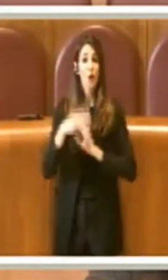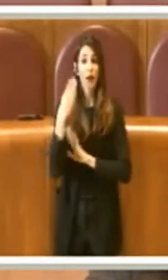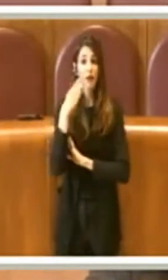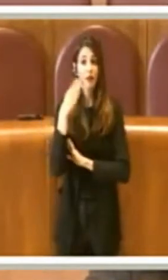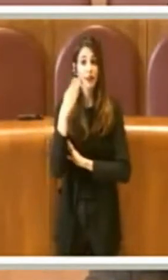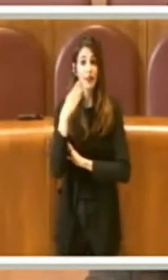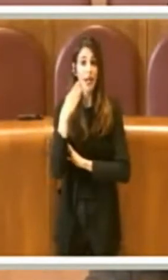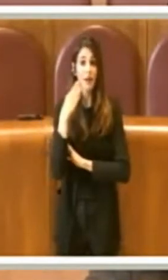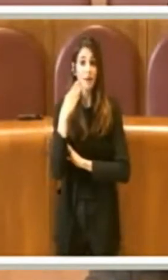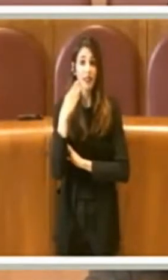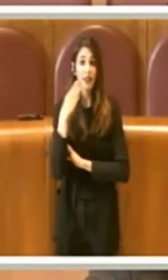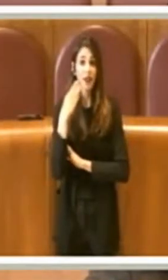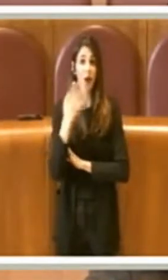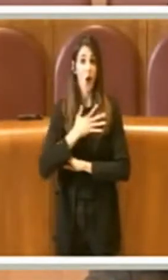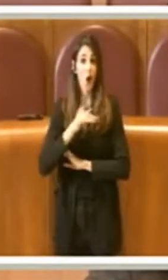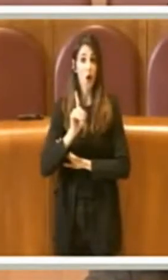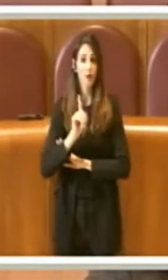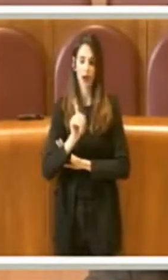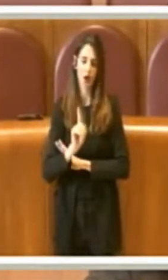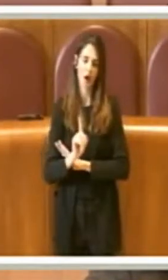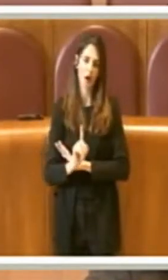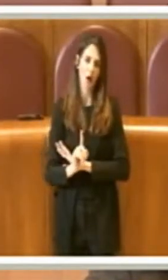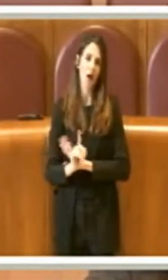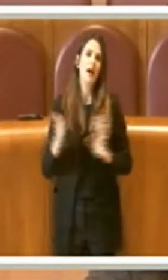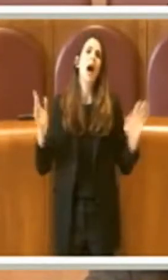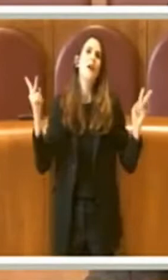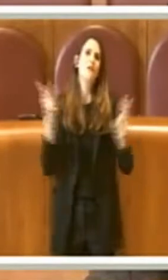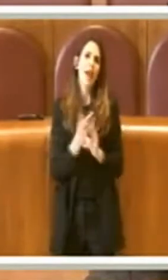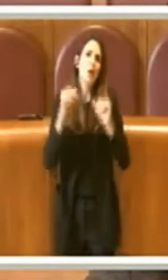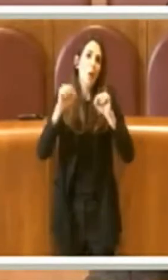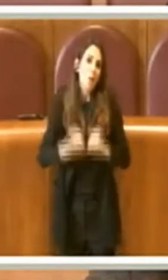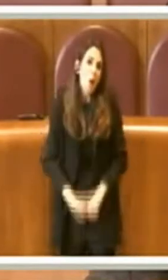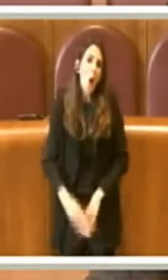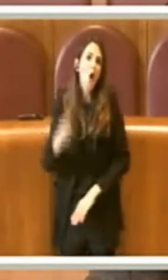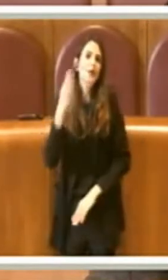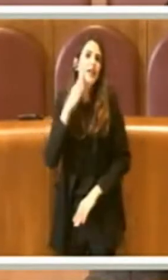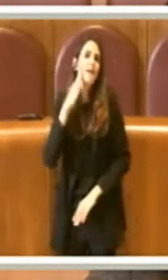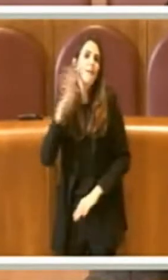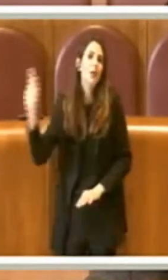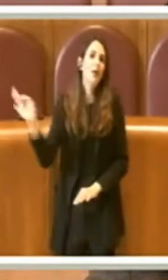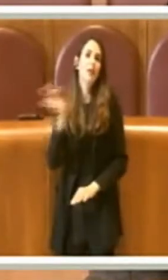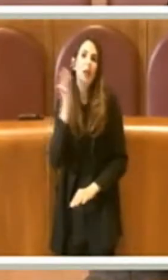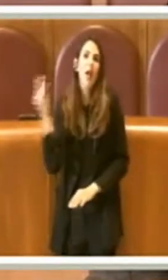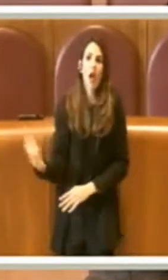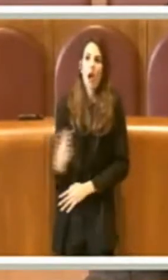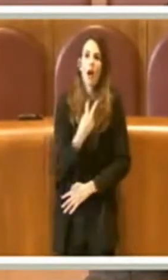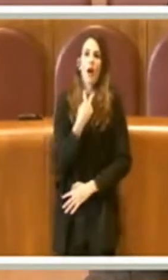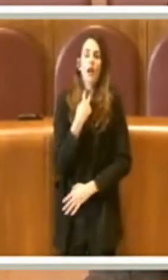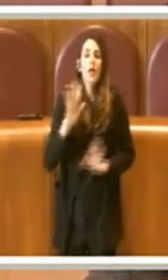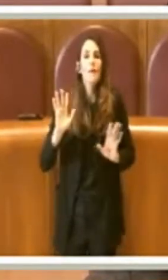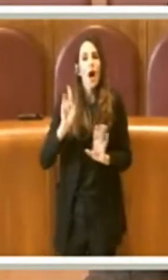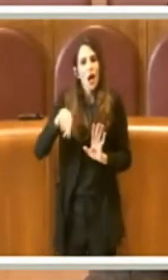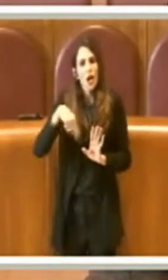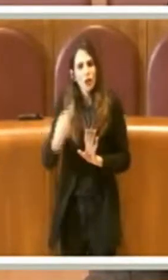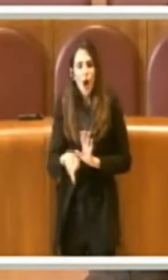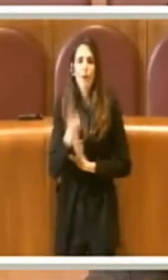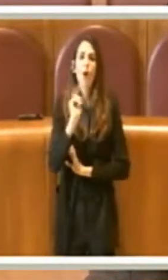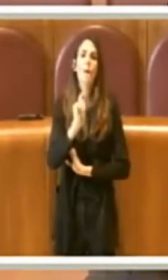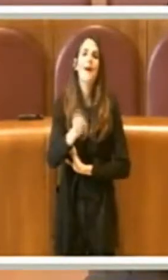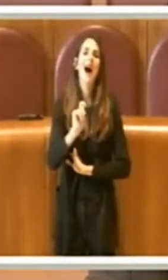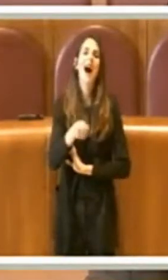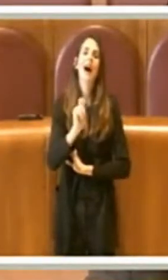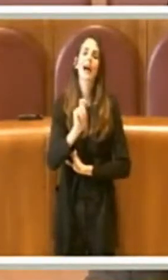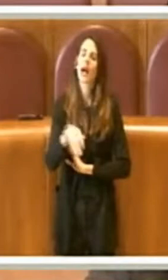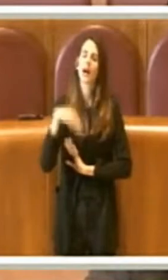facciamo, se li facciamo perché ci sono situazioni inevitabili, li paghiamo normalmente nell'esercizio in cui vengono